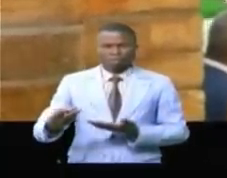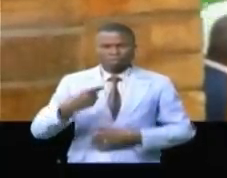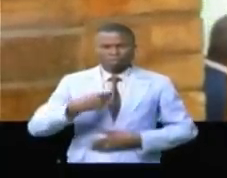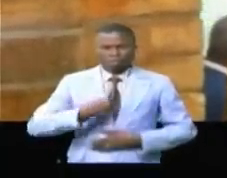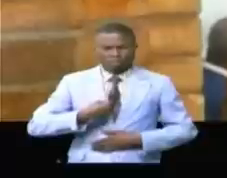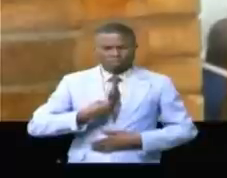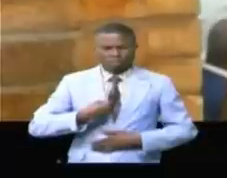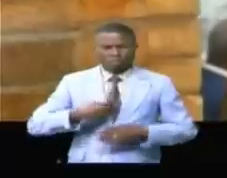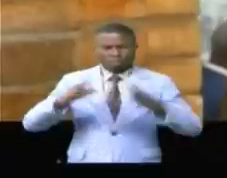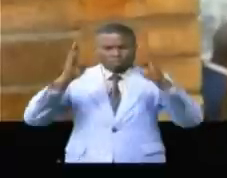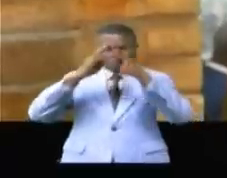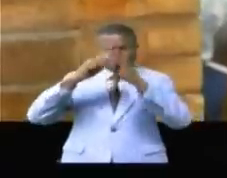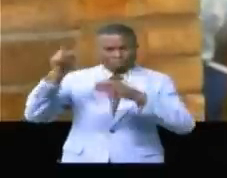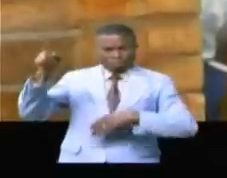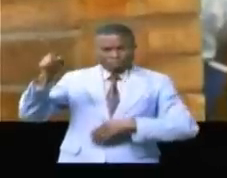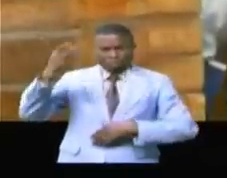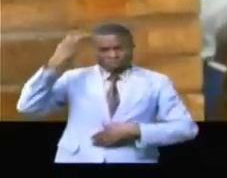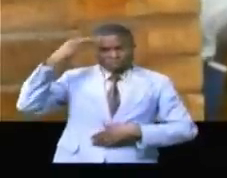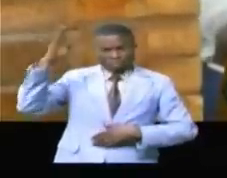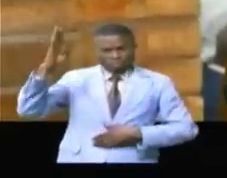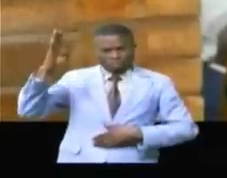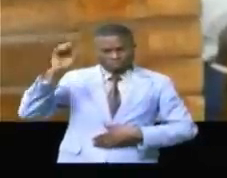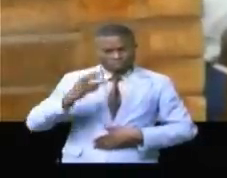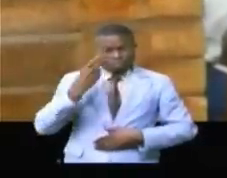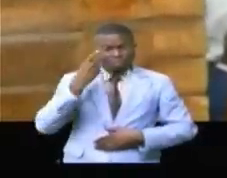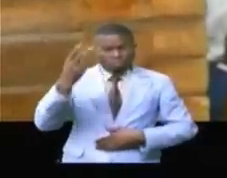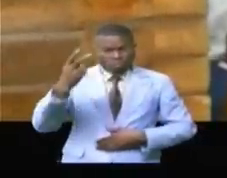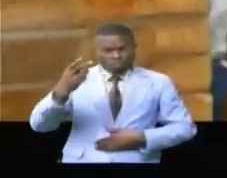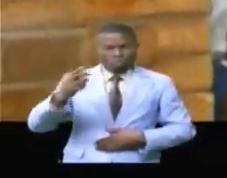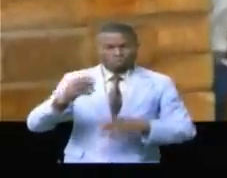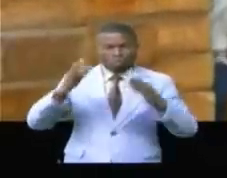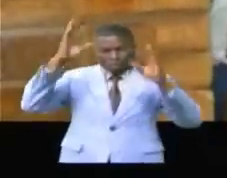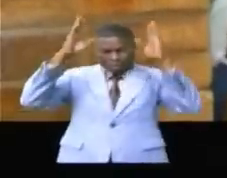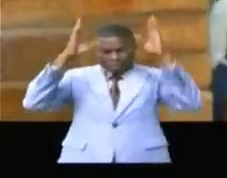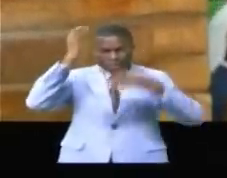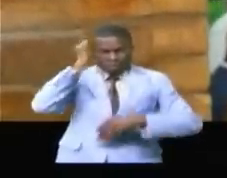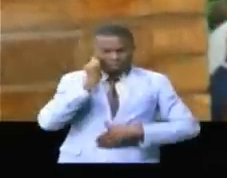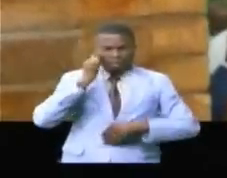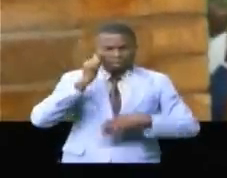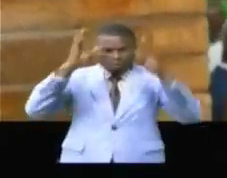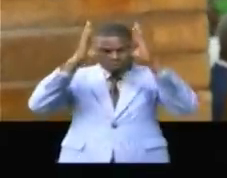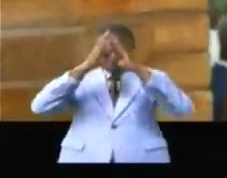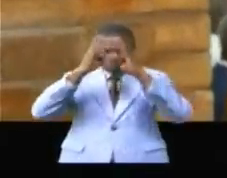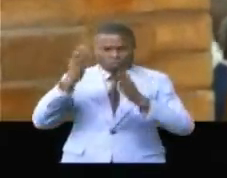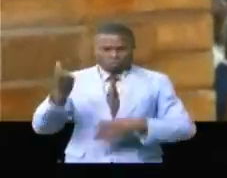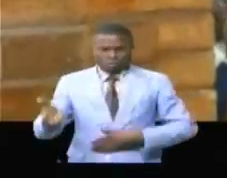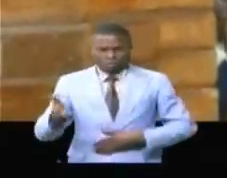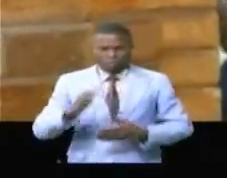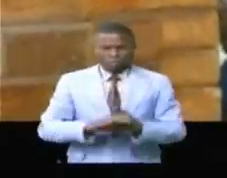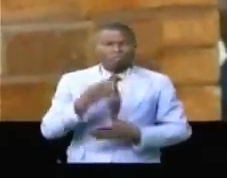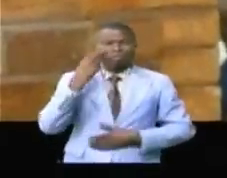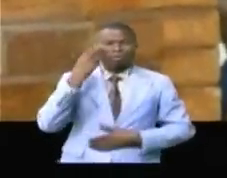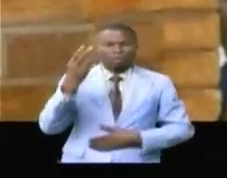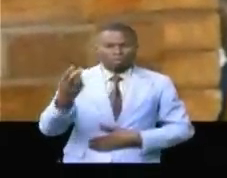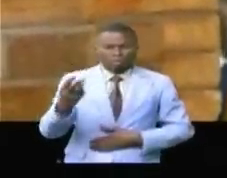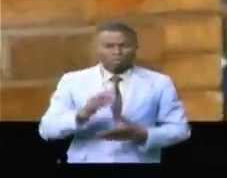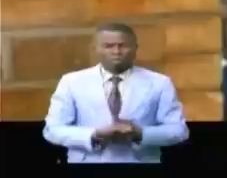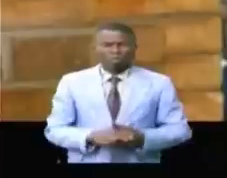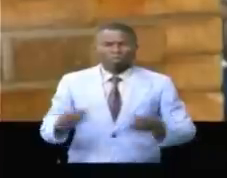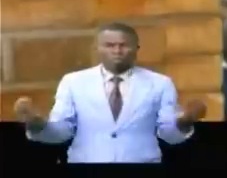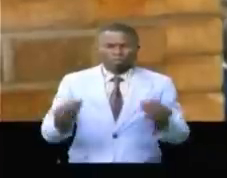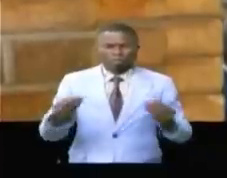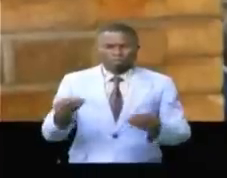j'étais à Kamanyola. Parce que je voulais voir Kamanyola. Et voir pourquoi